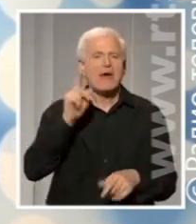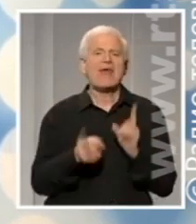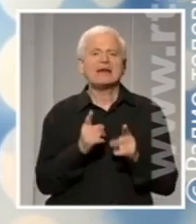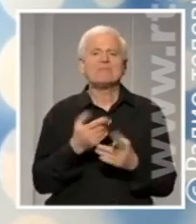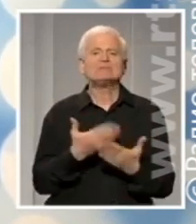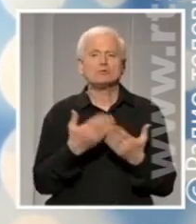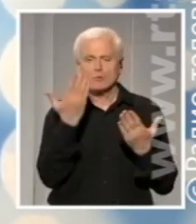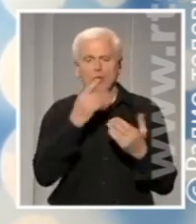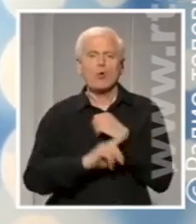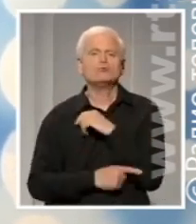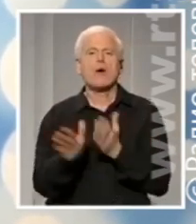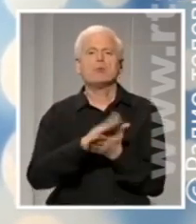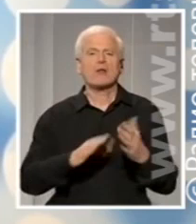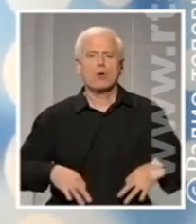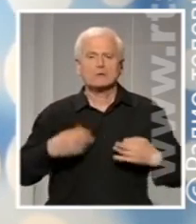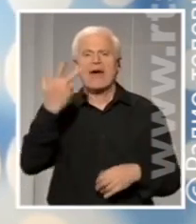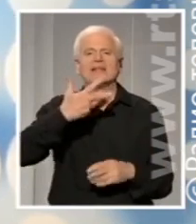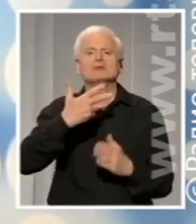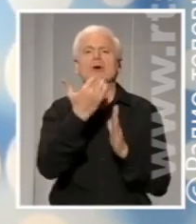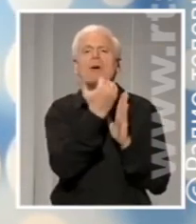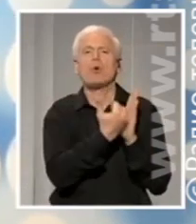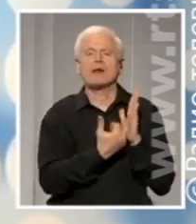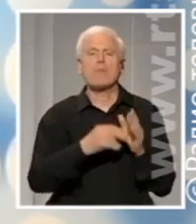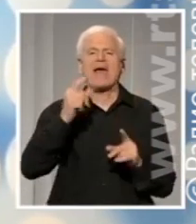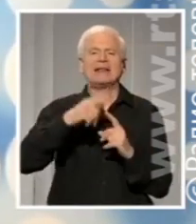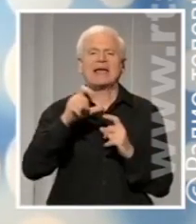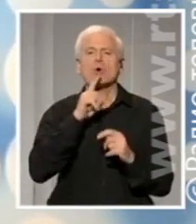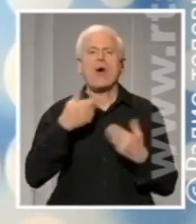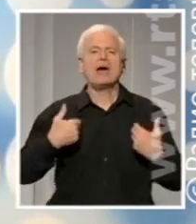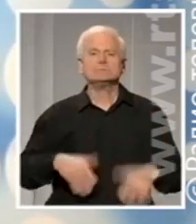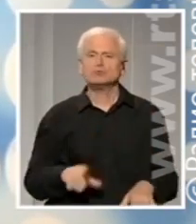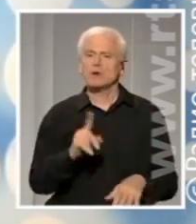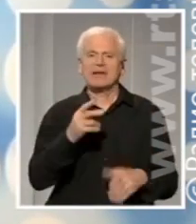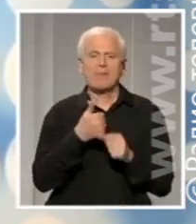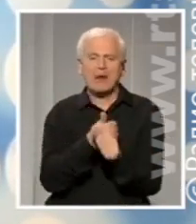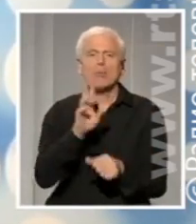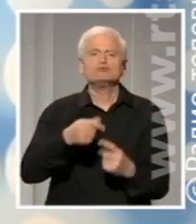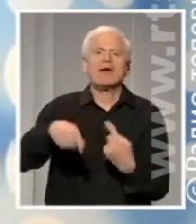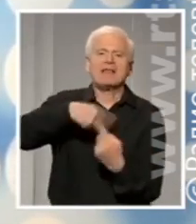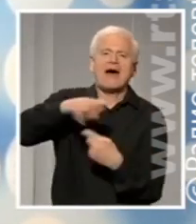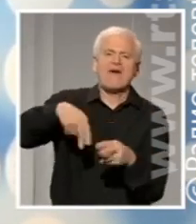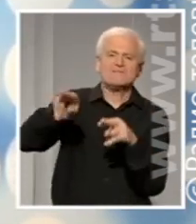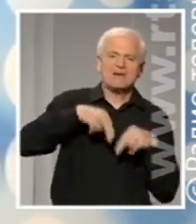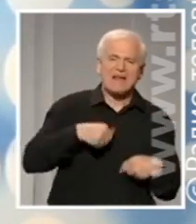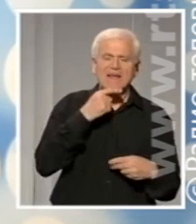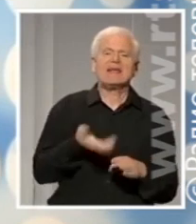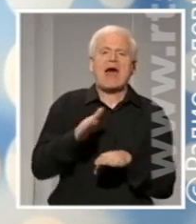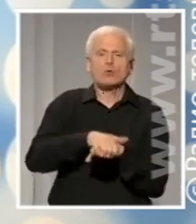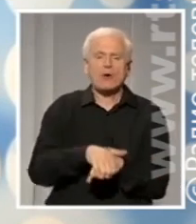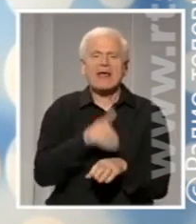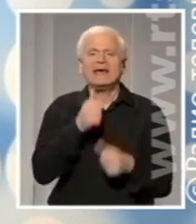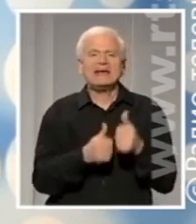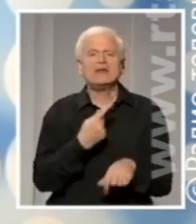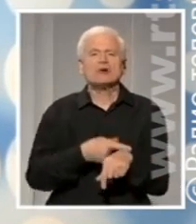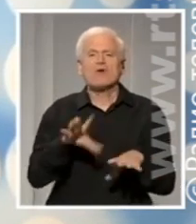za osnovce jutros počela na 3. programu RTS-a. Ko je propustio 1. čas, može da premota i da nadoknadi propušteno ili da